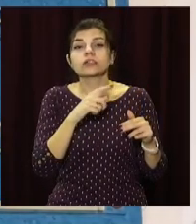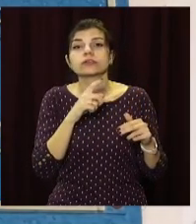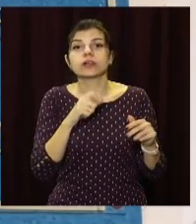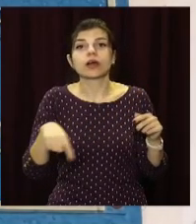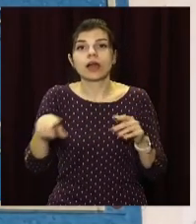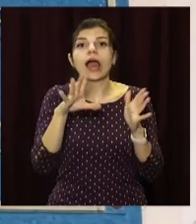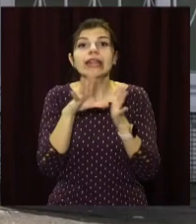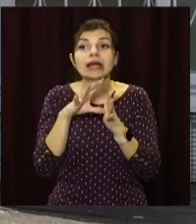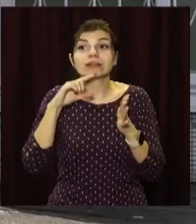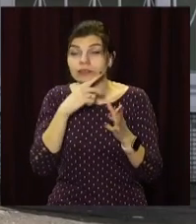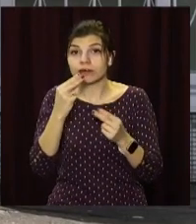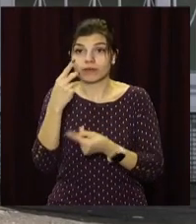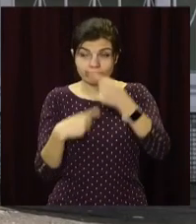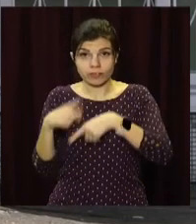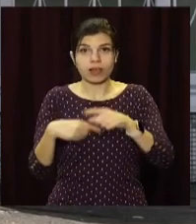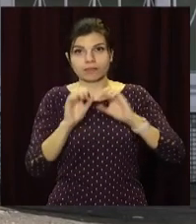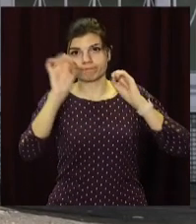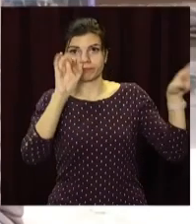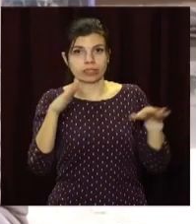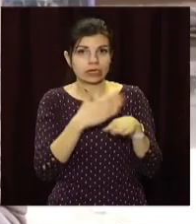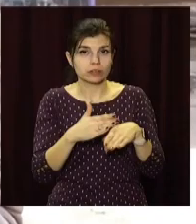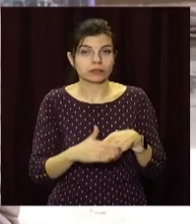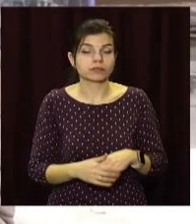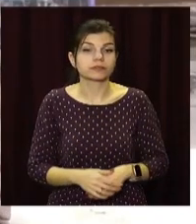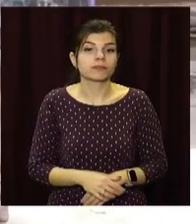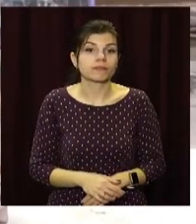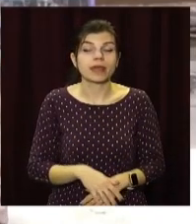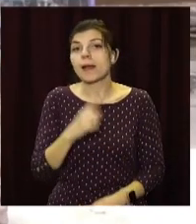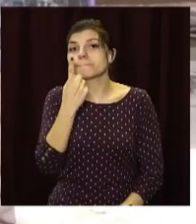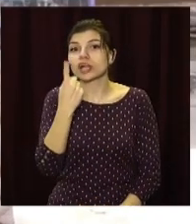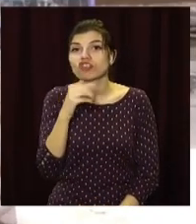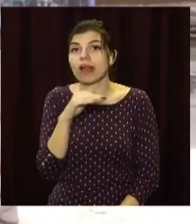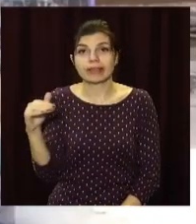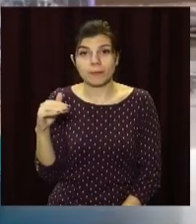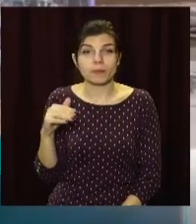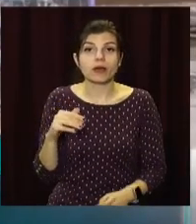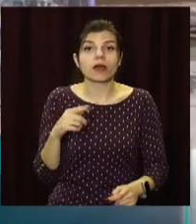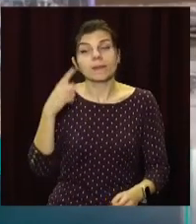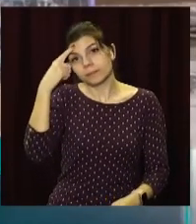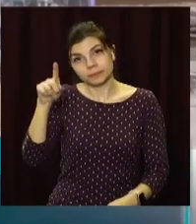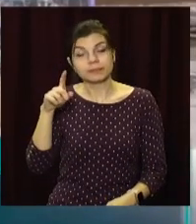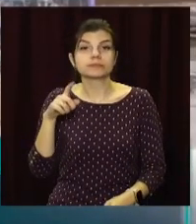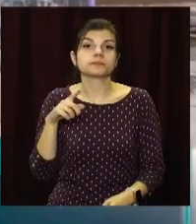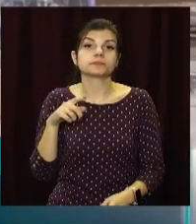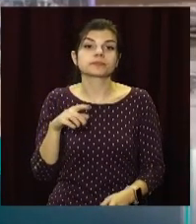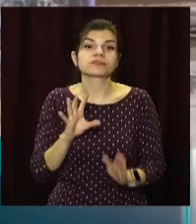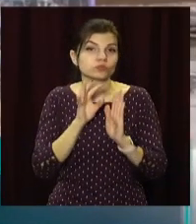заощадження енергоресурсів в оновлених закладах. На першому етапі цього проєкту було включено